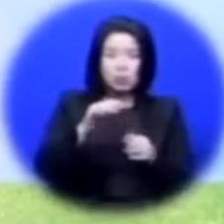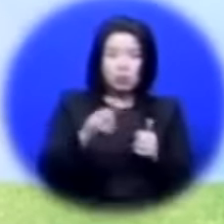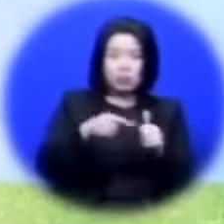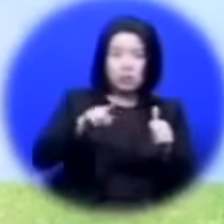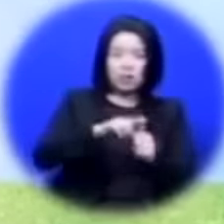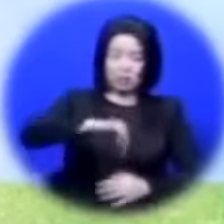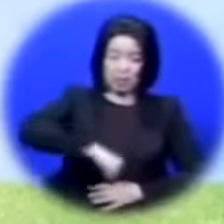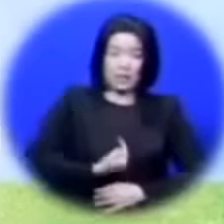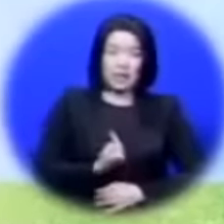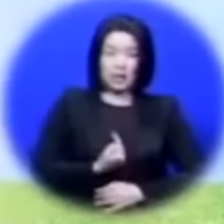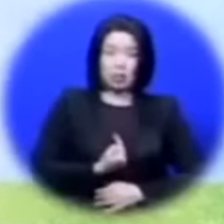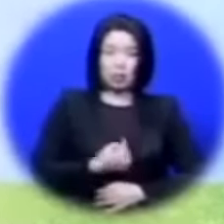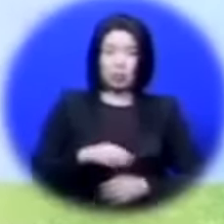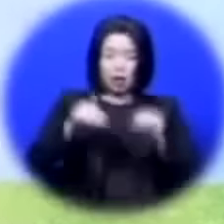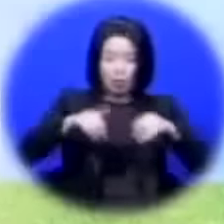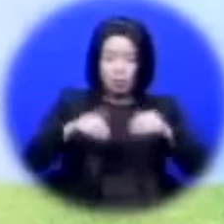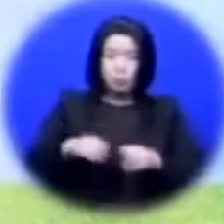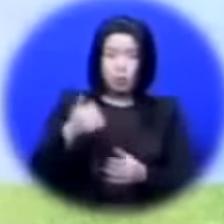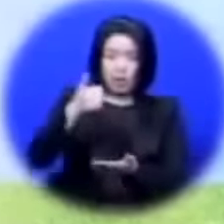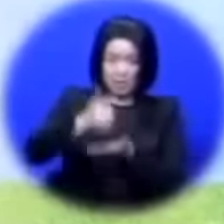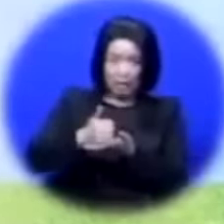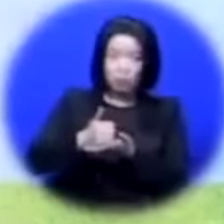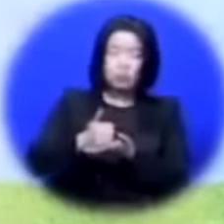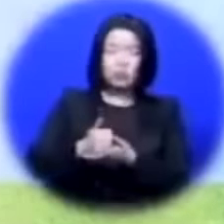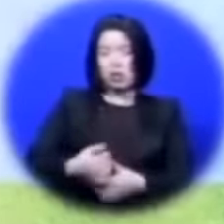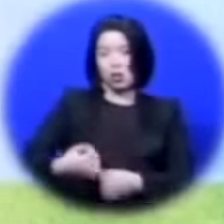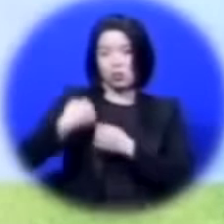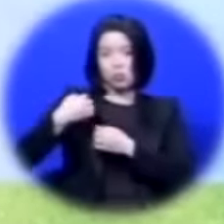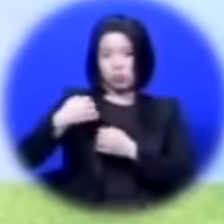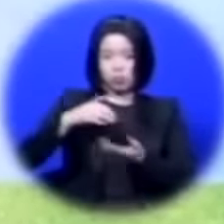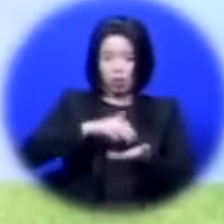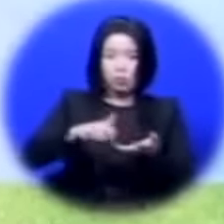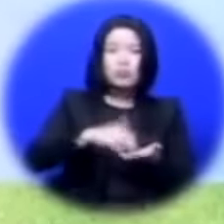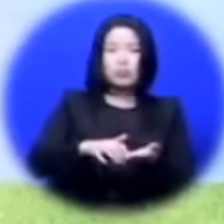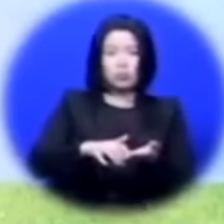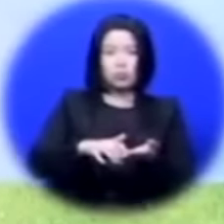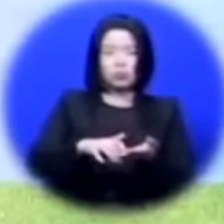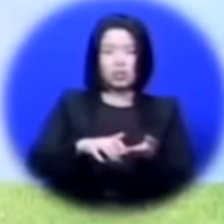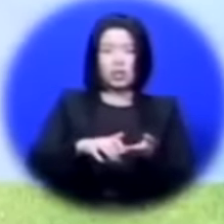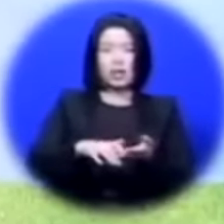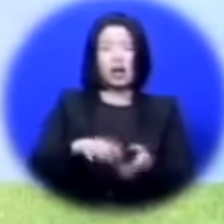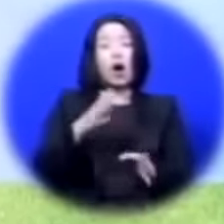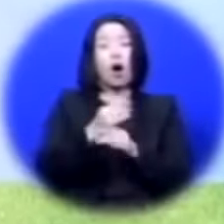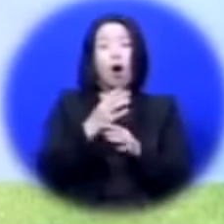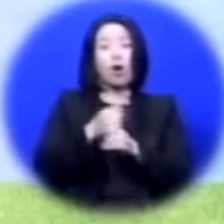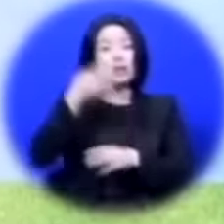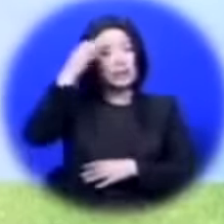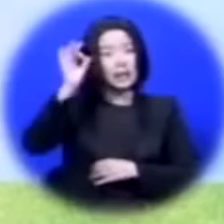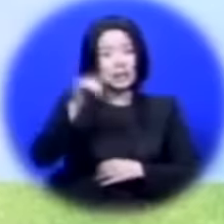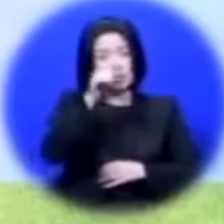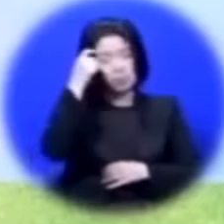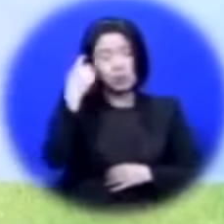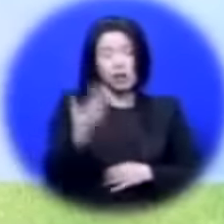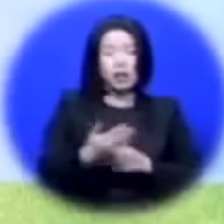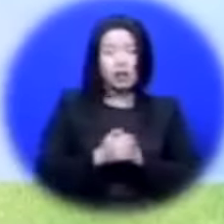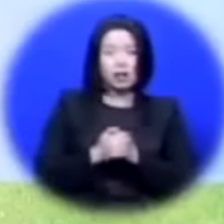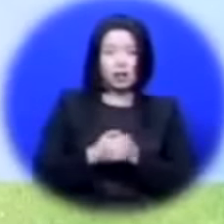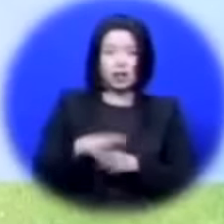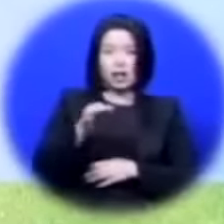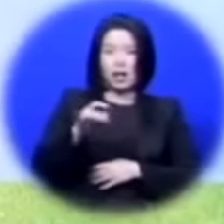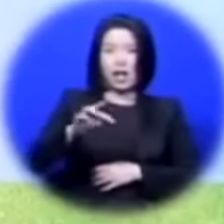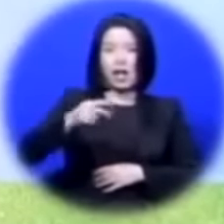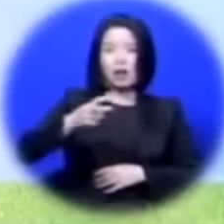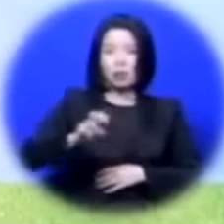자신이고 부하 장군이고 그리고 군사들의 수였습니다 언제 깨달았으니까 에돔이 치고